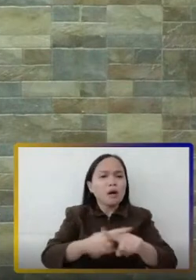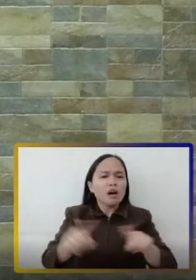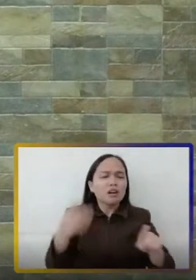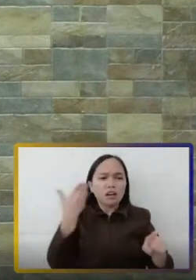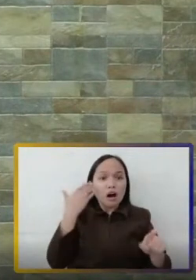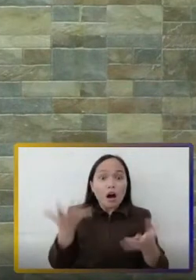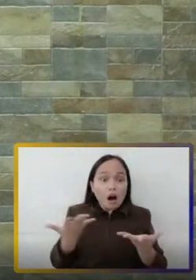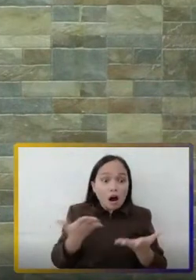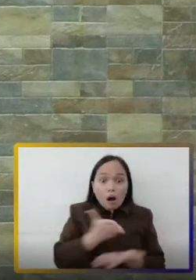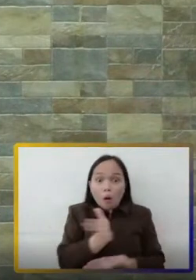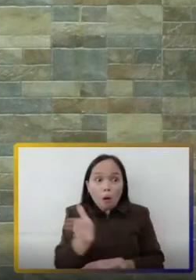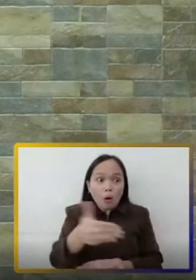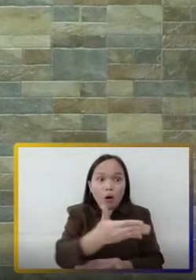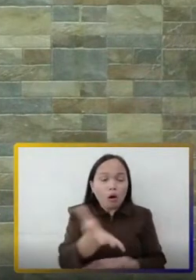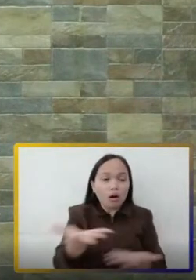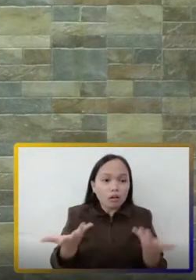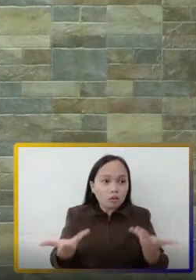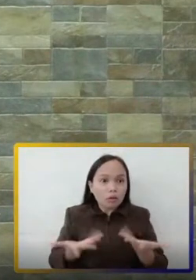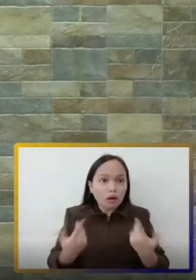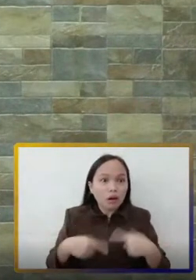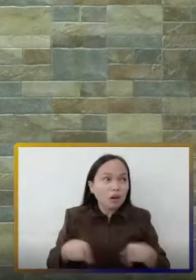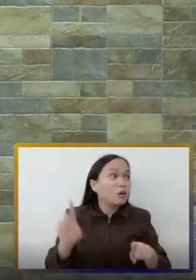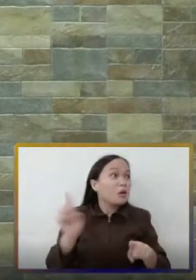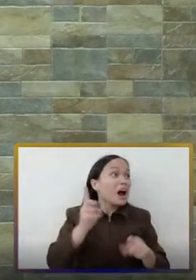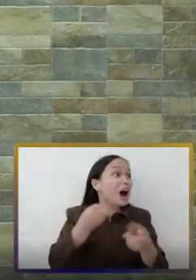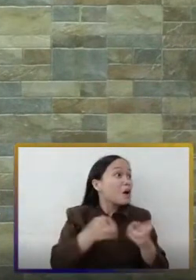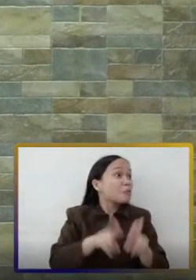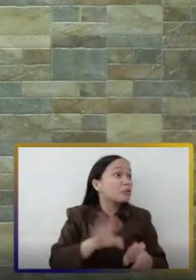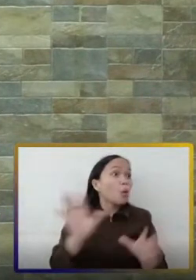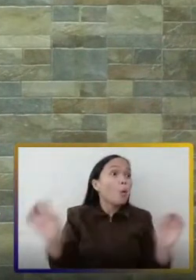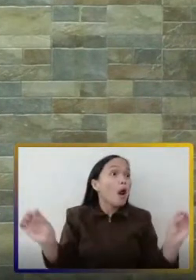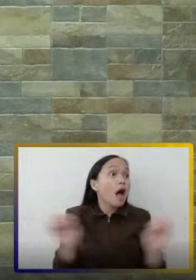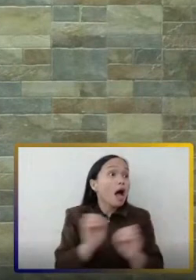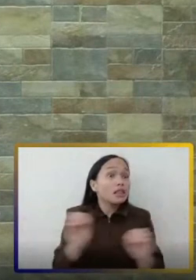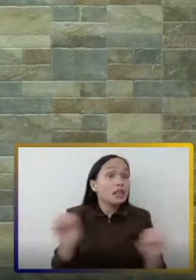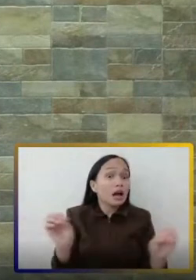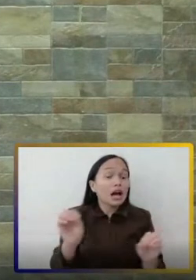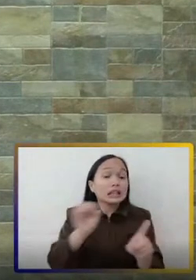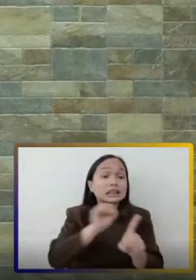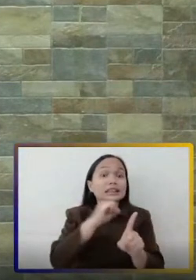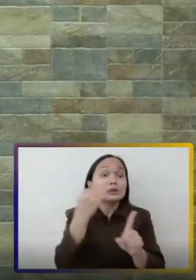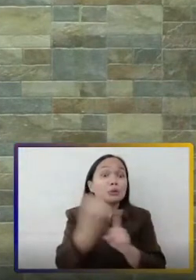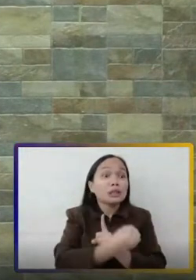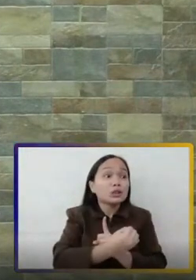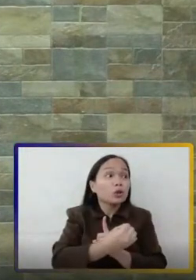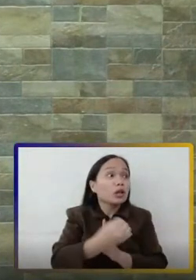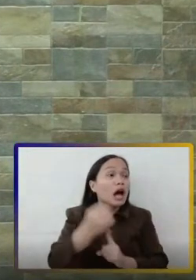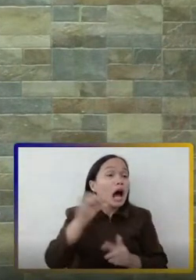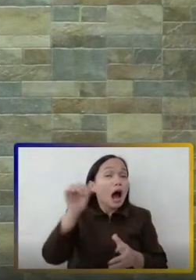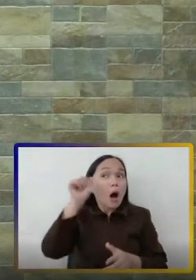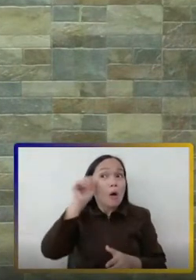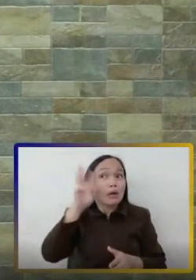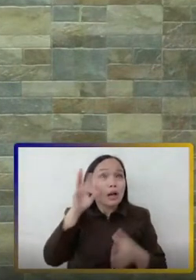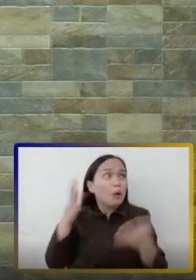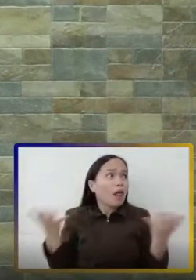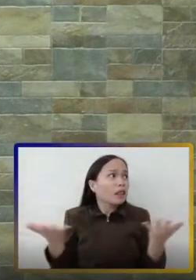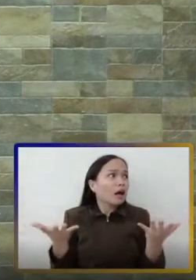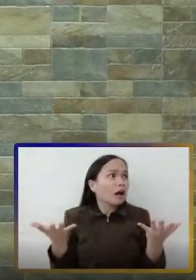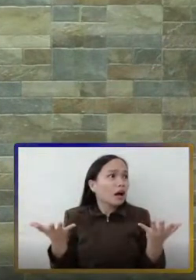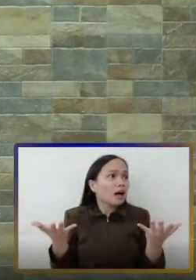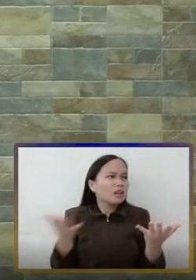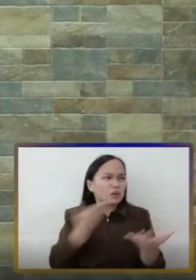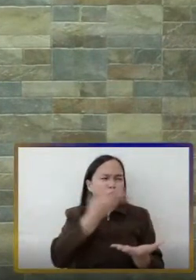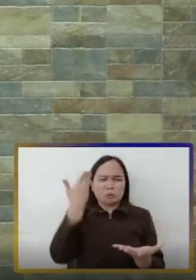sa pupuntahan ninyo. You see, nawawala na yung spiritual, situational awareness. You see, you do not know